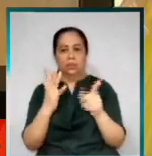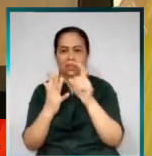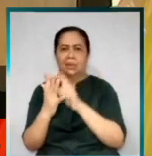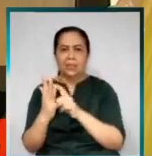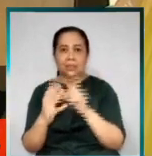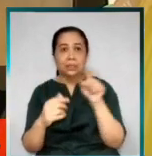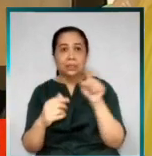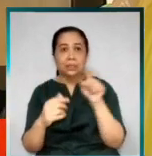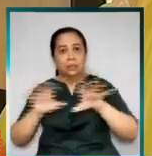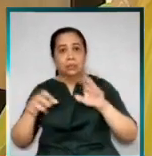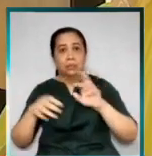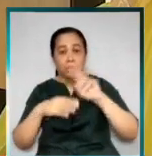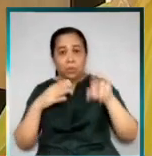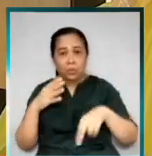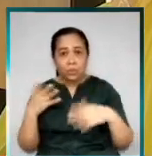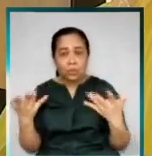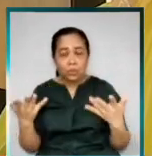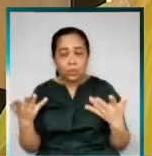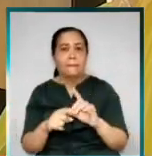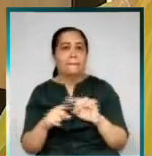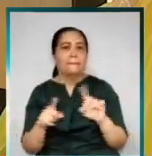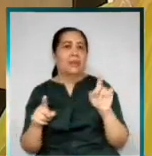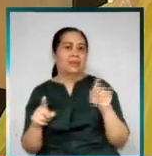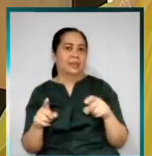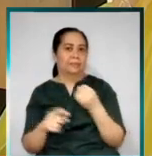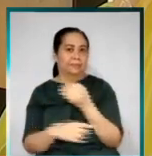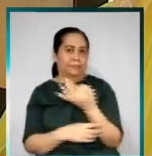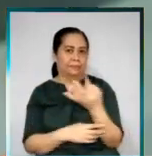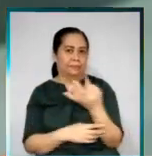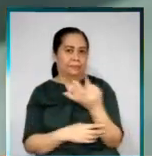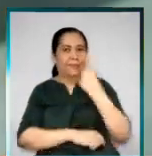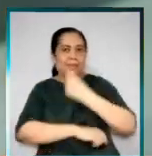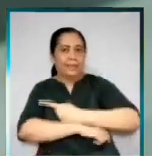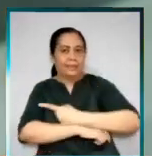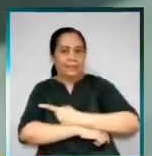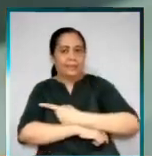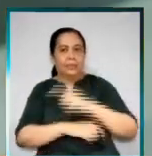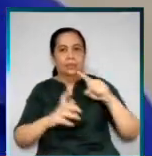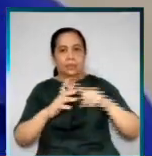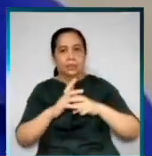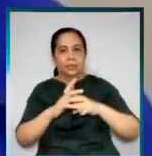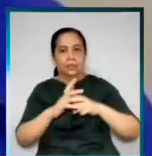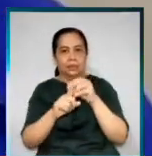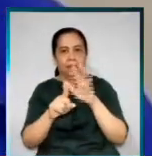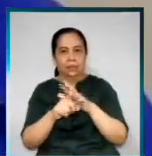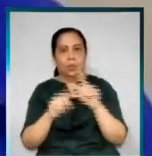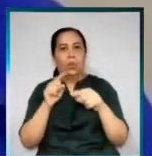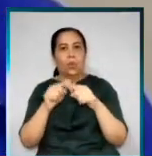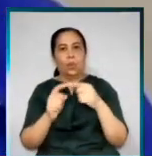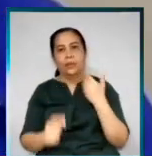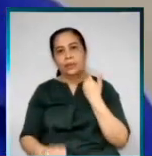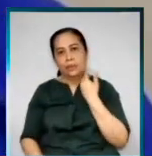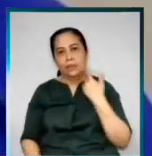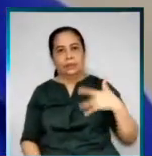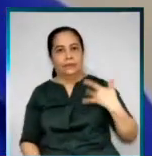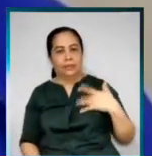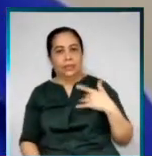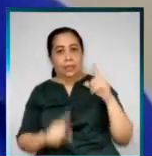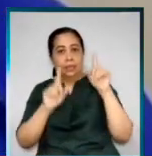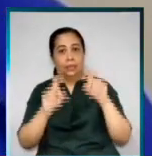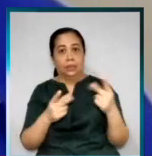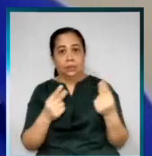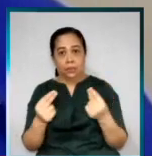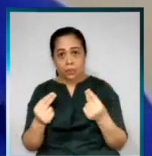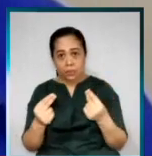result. Pero dapat daw bilangin ang araw mula nang ma-expose o magkasintomas. The test should be done at least